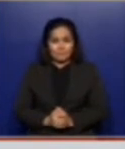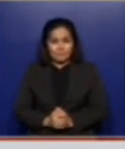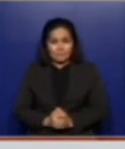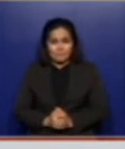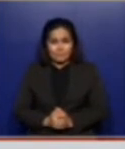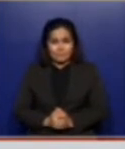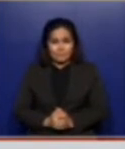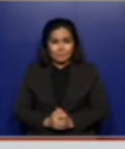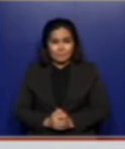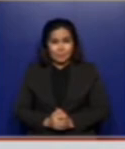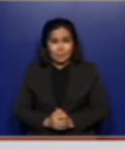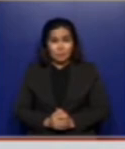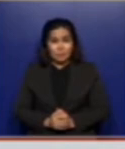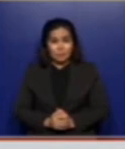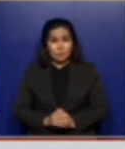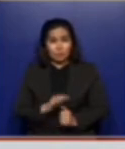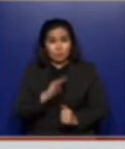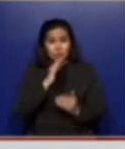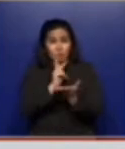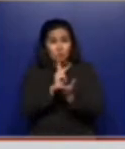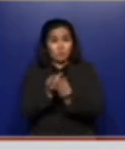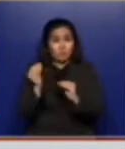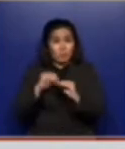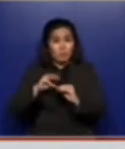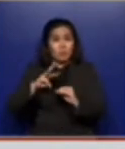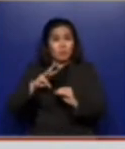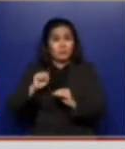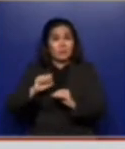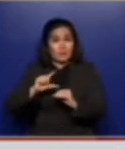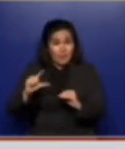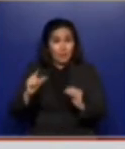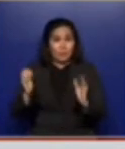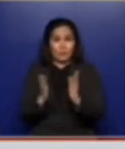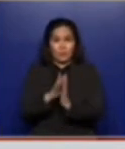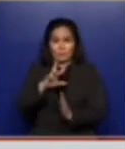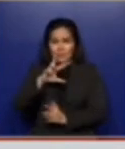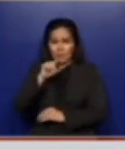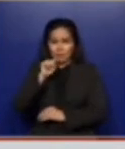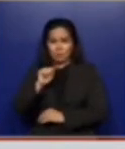ท่านกู้เพิ่มอีก 600,000 กว่าล้านรว